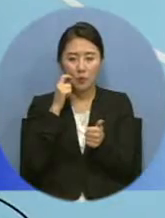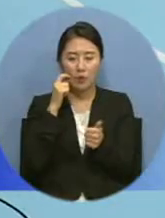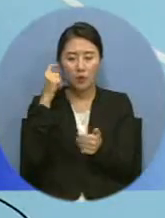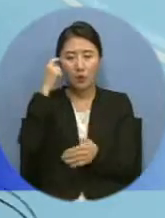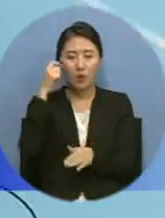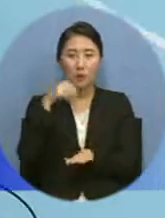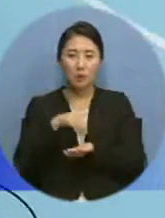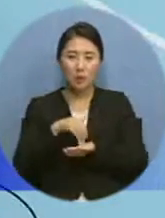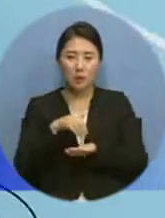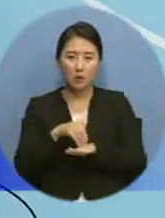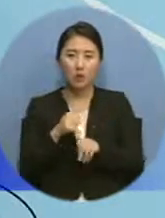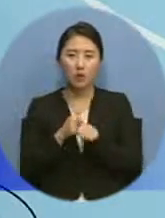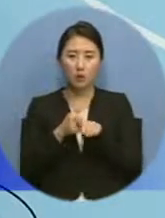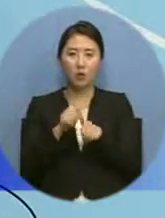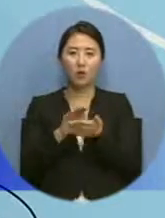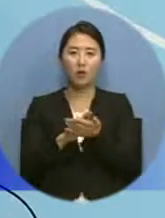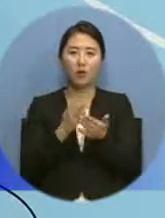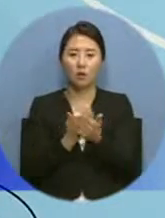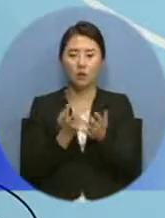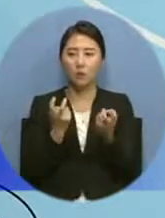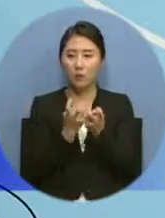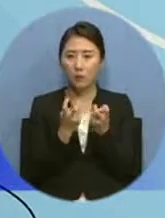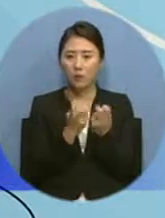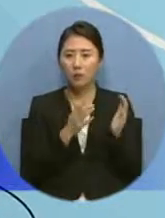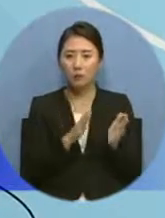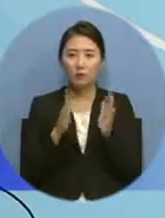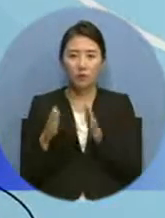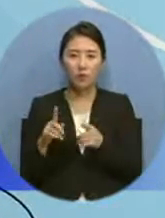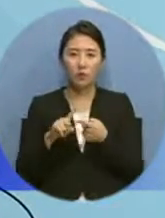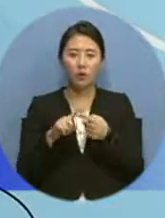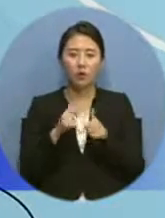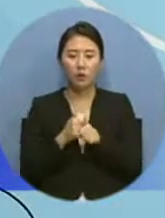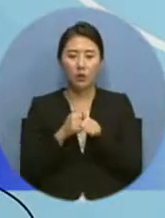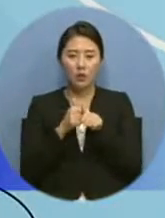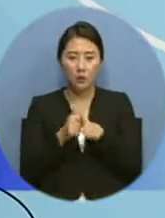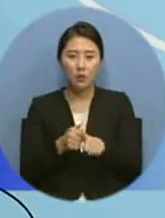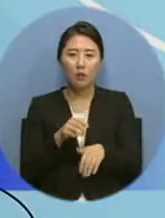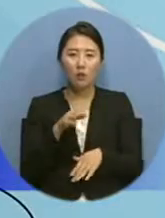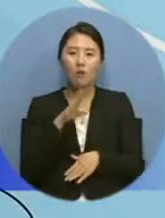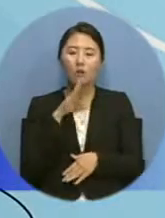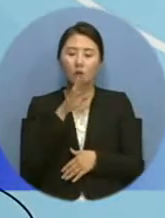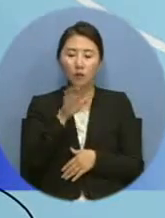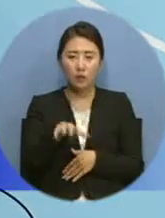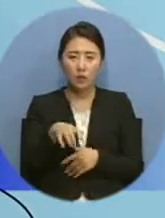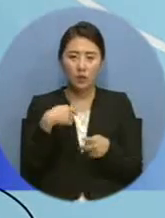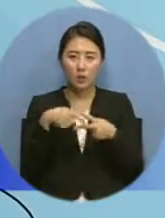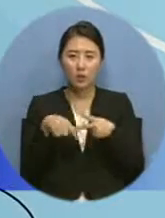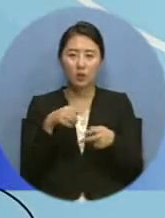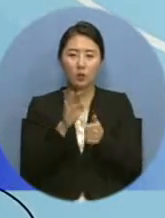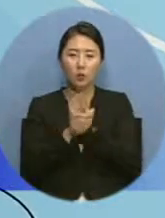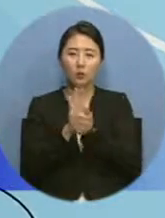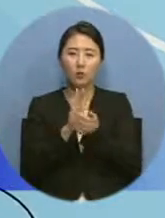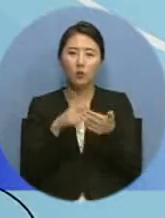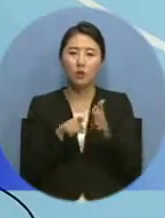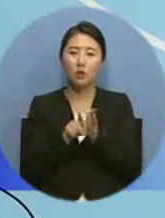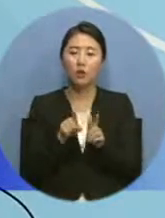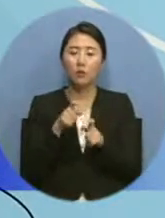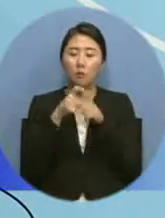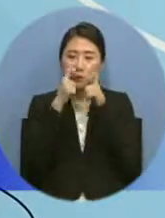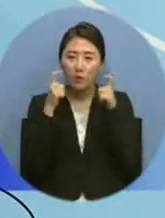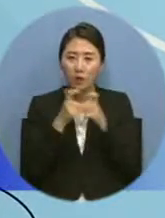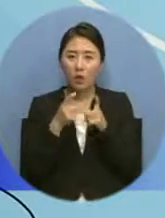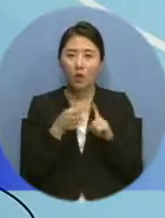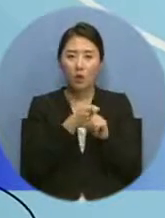반성을 토대로 개선안을 좀 마련하고 그 개선안에 대한 어떤 현장의 이해를 돕고자 여러 가지 어떤 민간